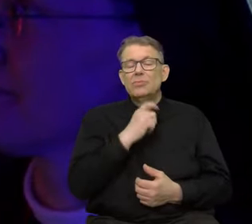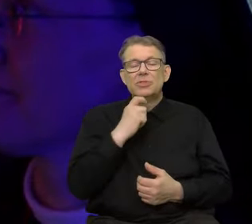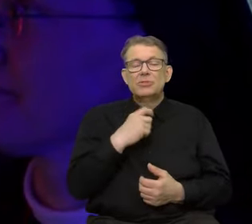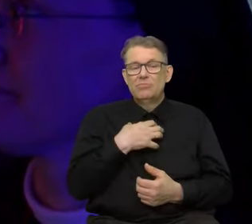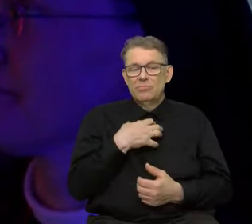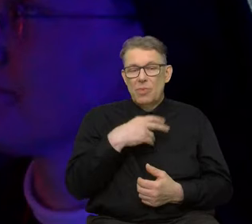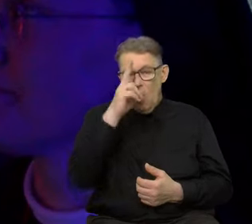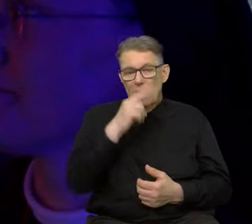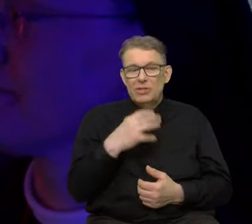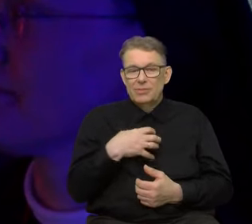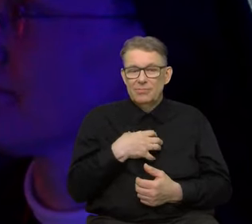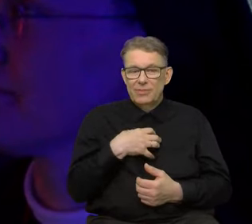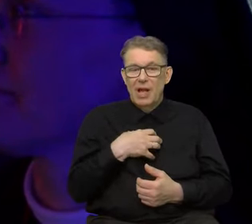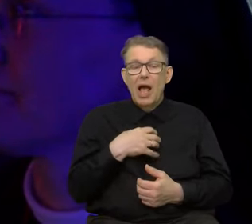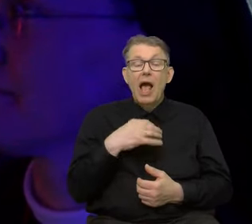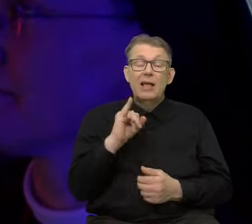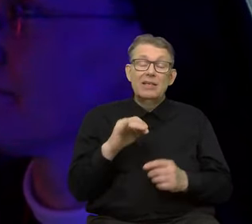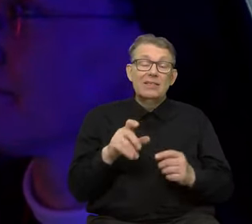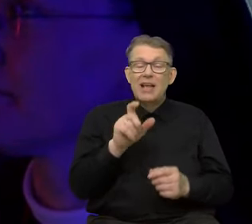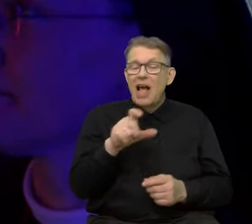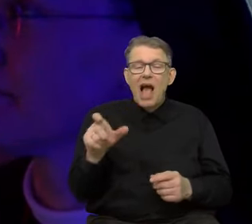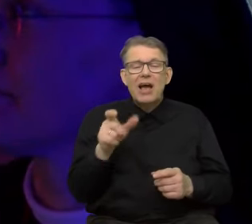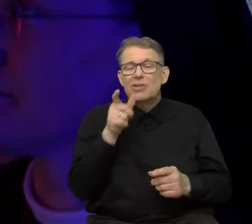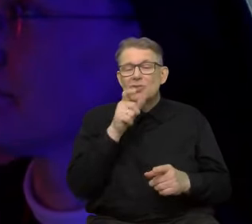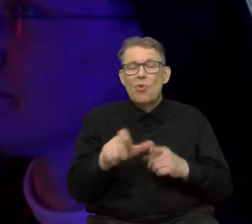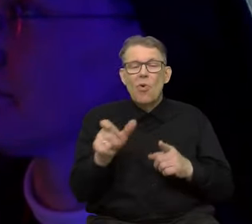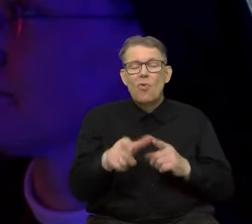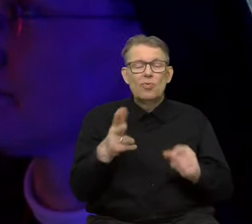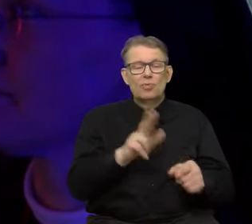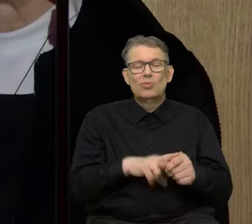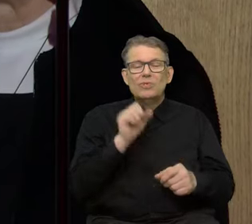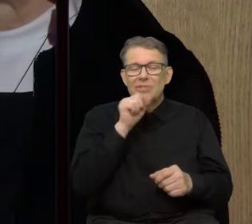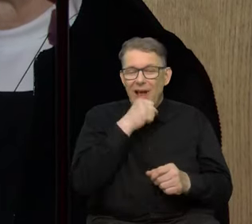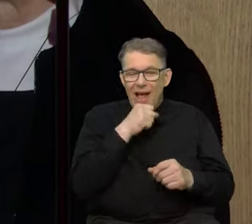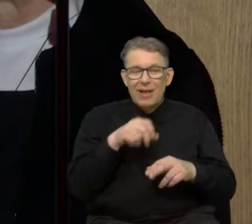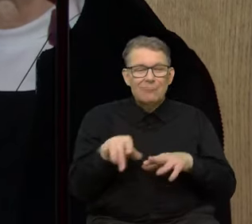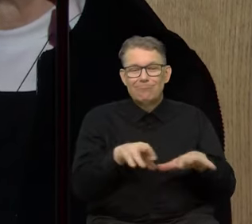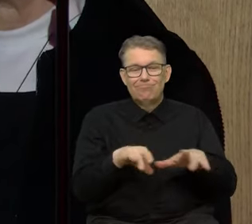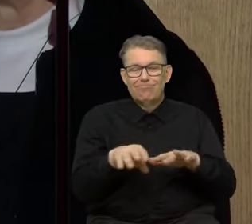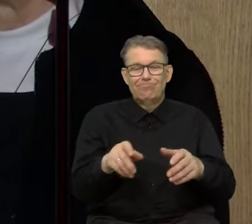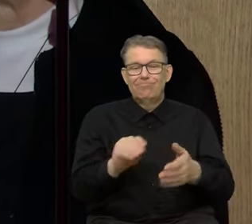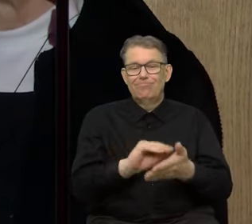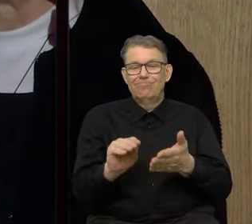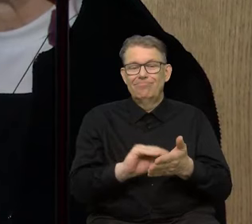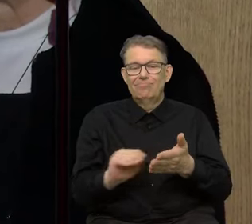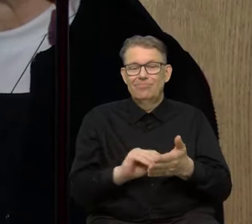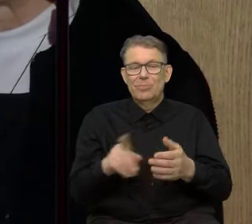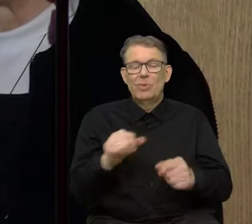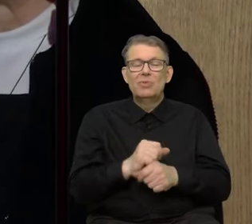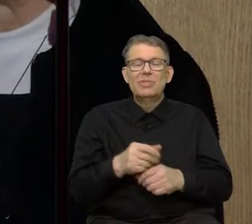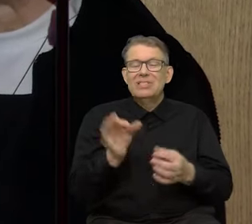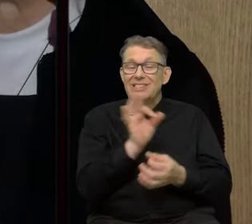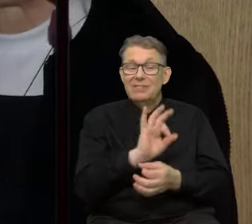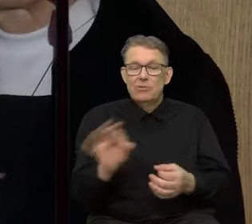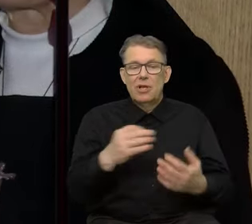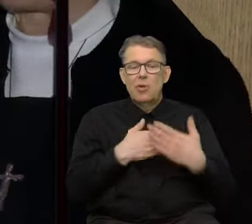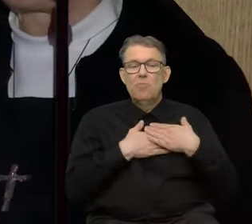za każde słowo, które wystukał na tej starej maszynie, szczególnie